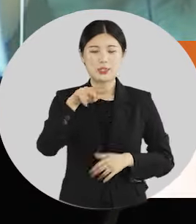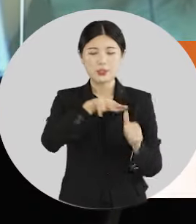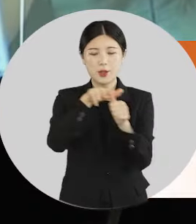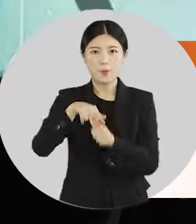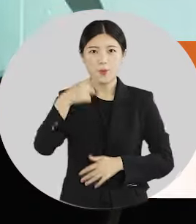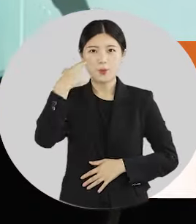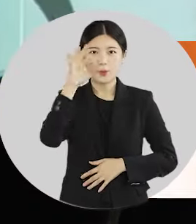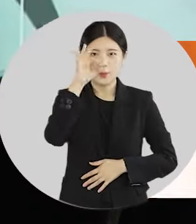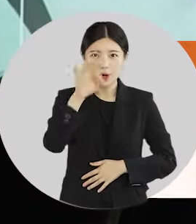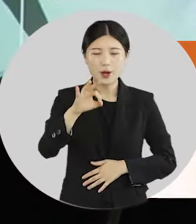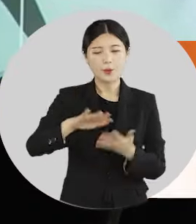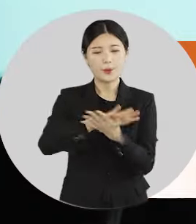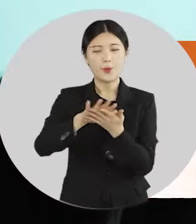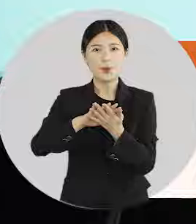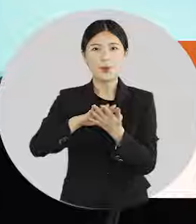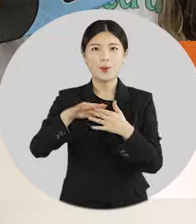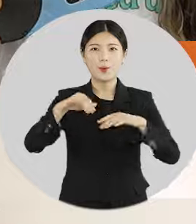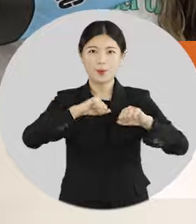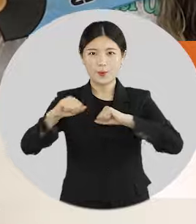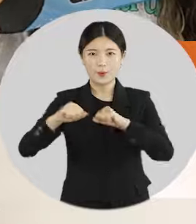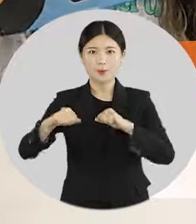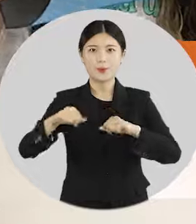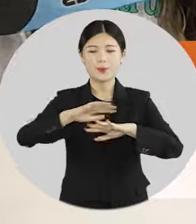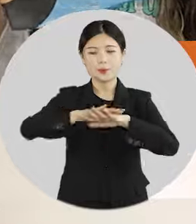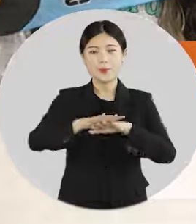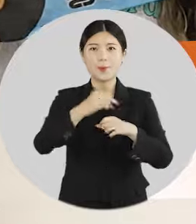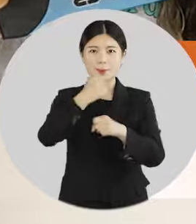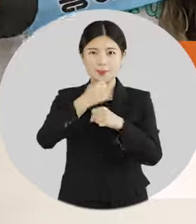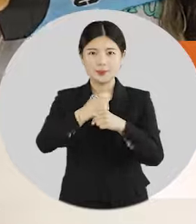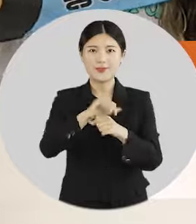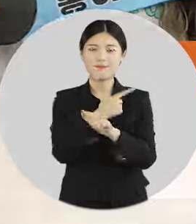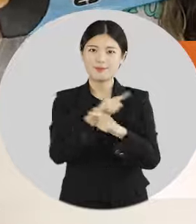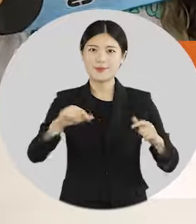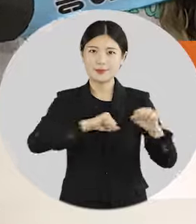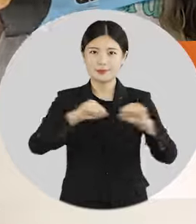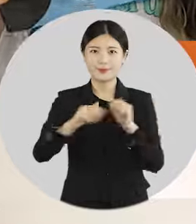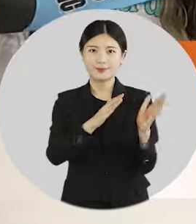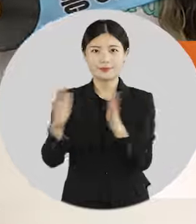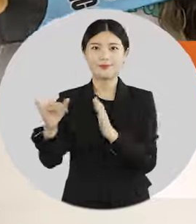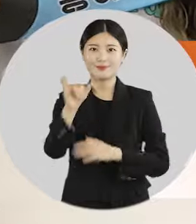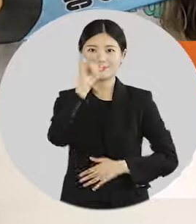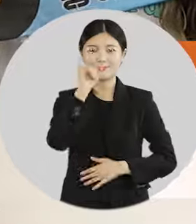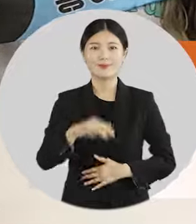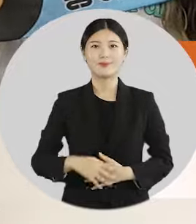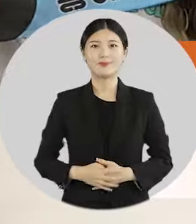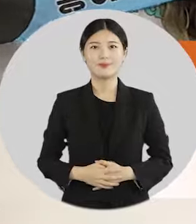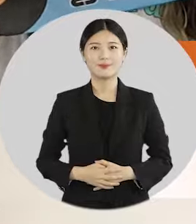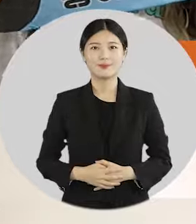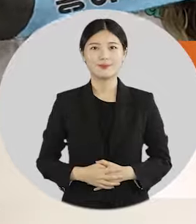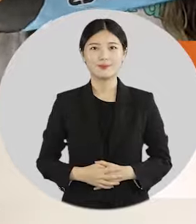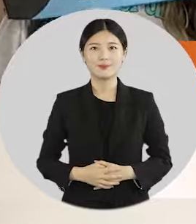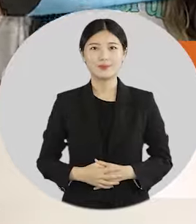만들기, 정보의 시각화, 놀이활동 지도 제작 등의 활동이 이루어졌습니다.